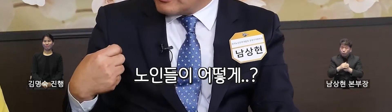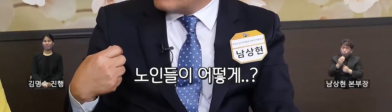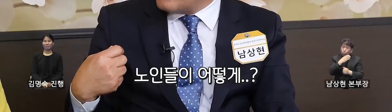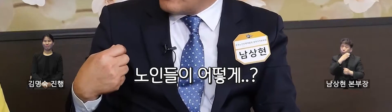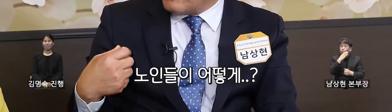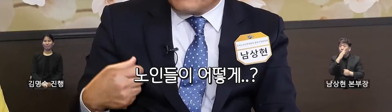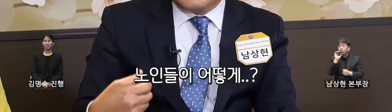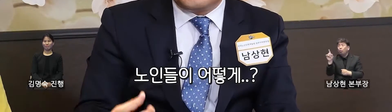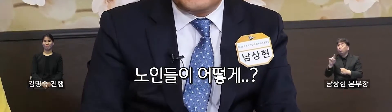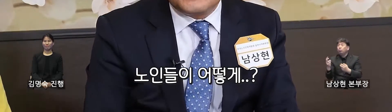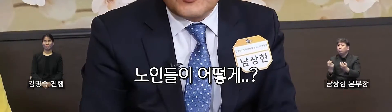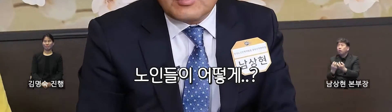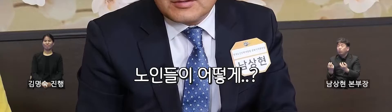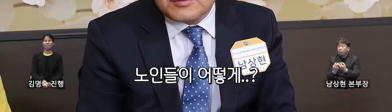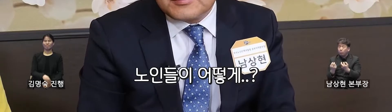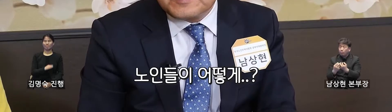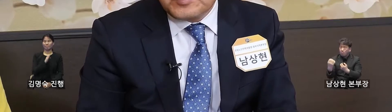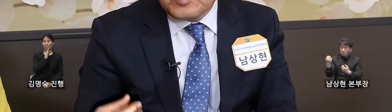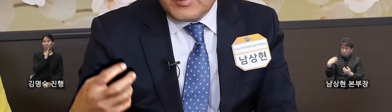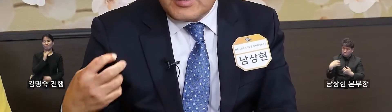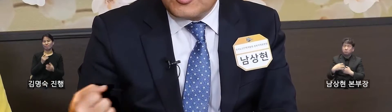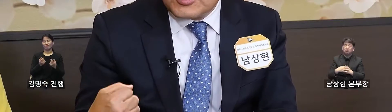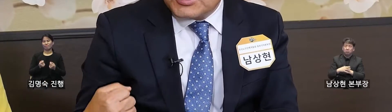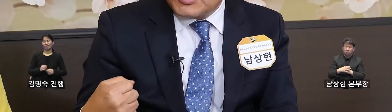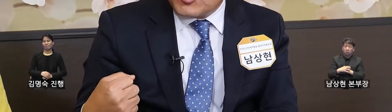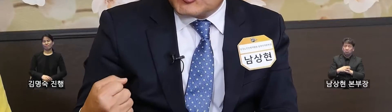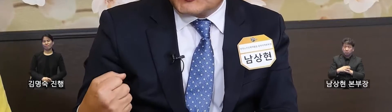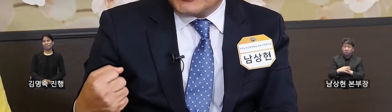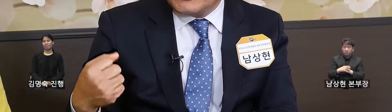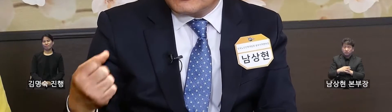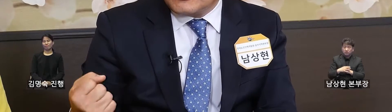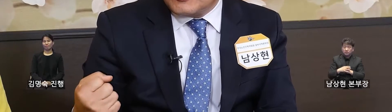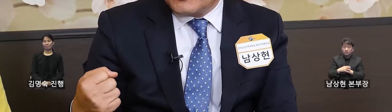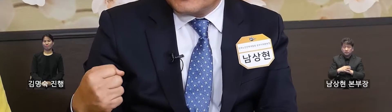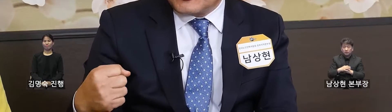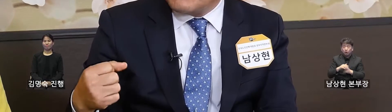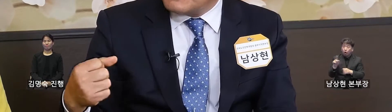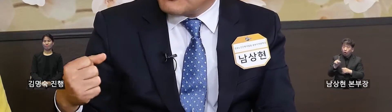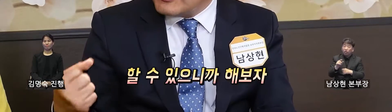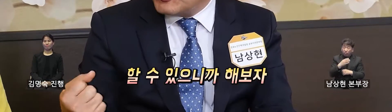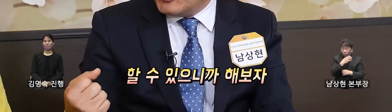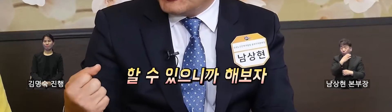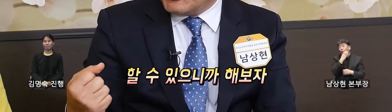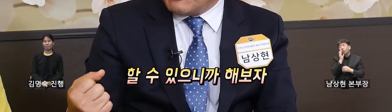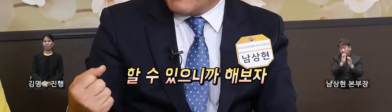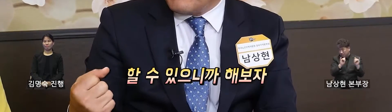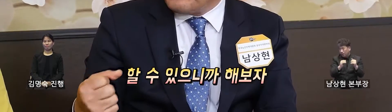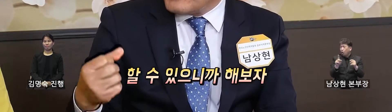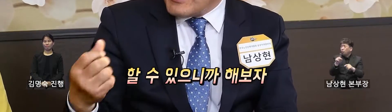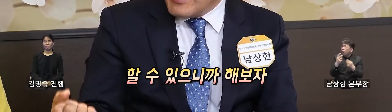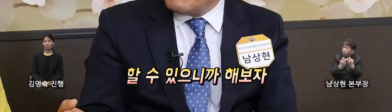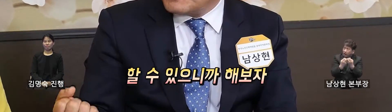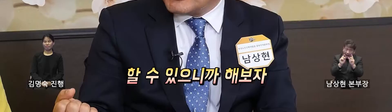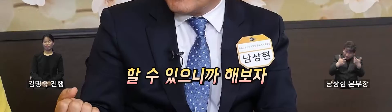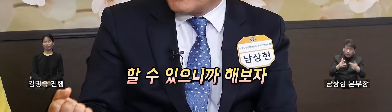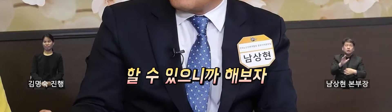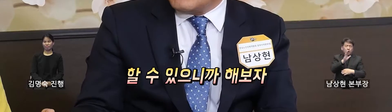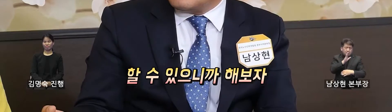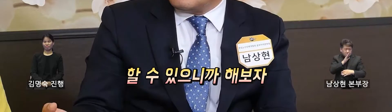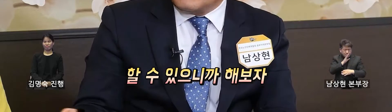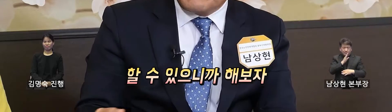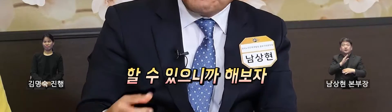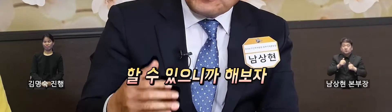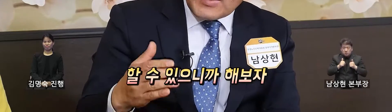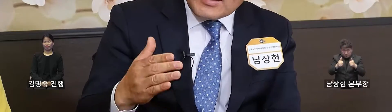라고 얘기를 하는 거야. 그래서 이 어르신들이 어떻게가 아니고 정말로 할 수 있으니까 해보자